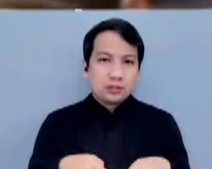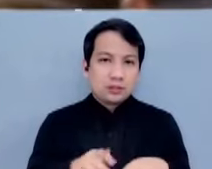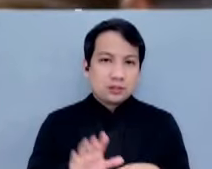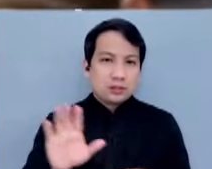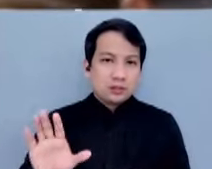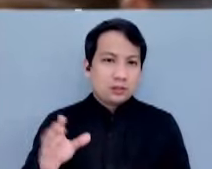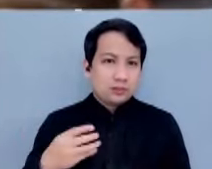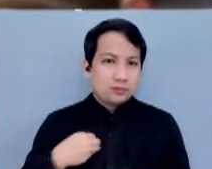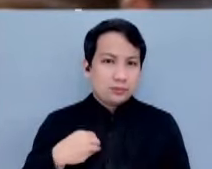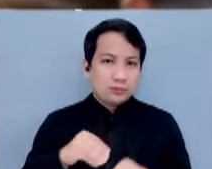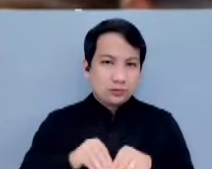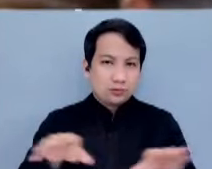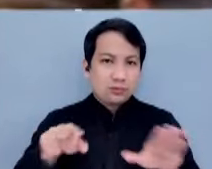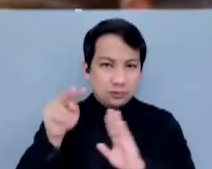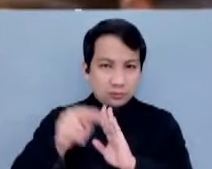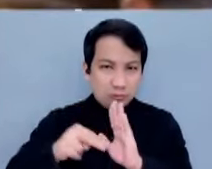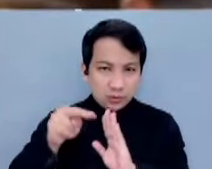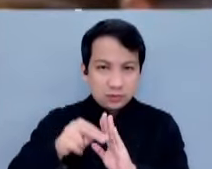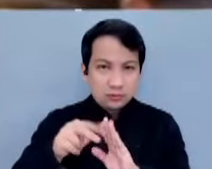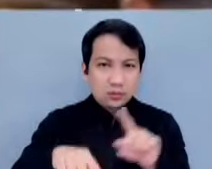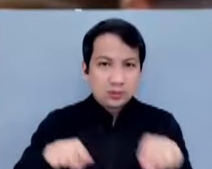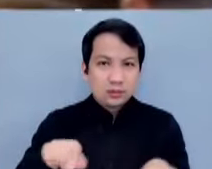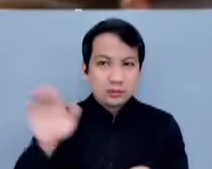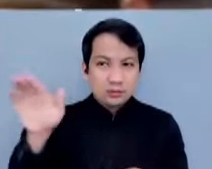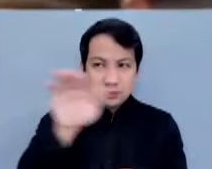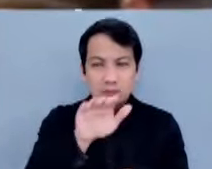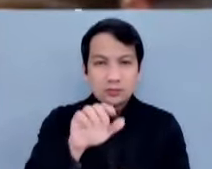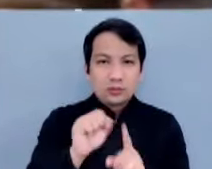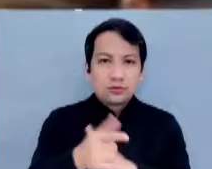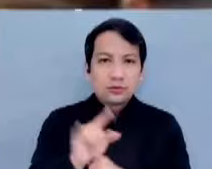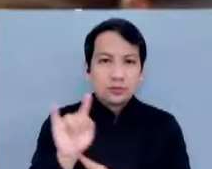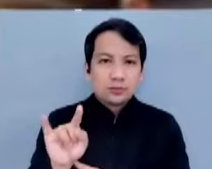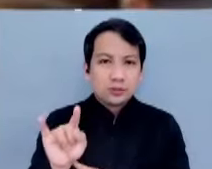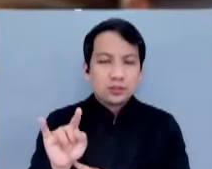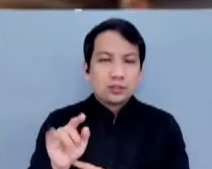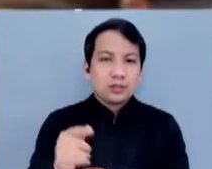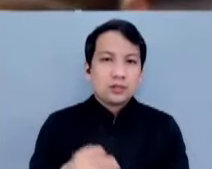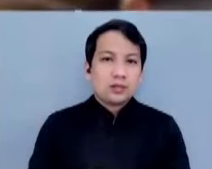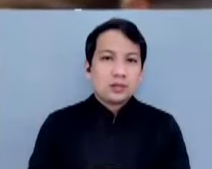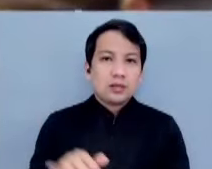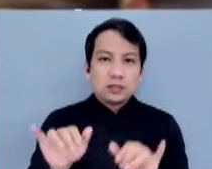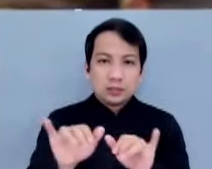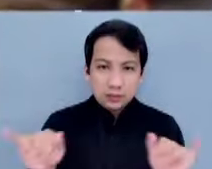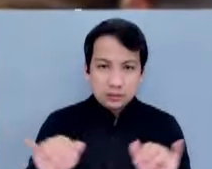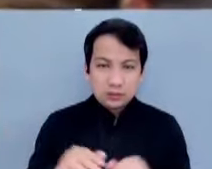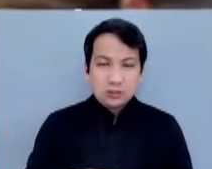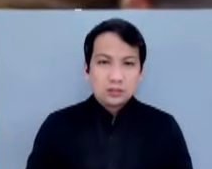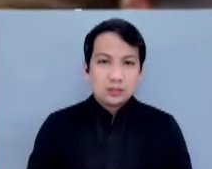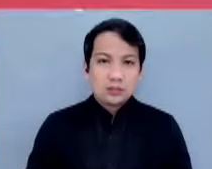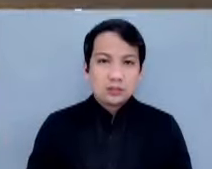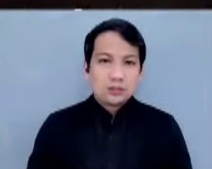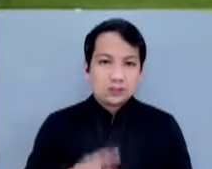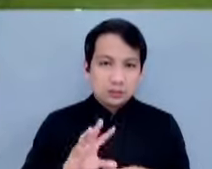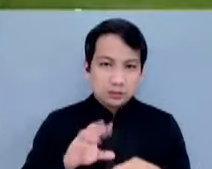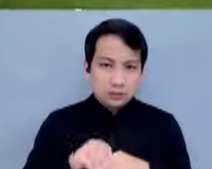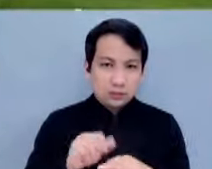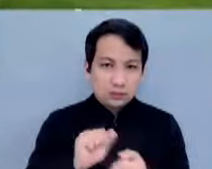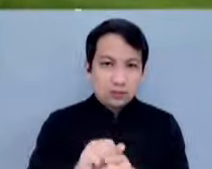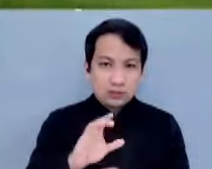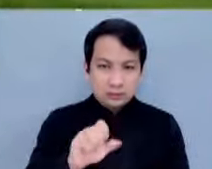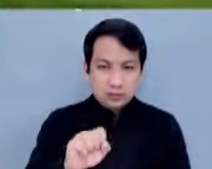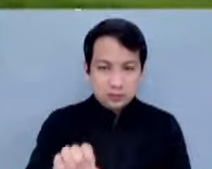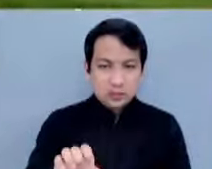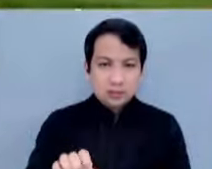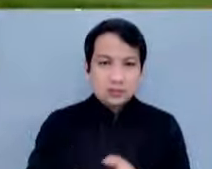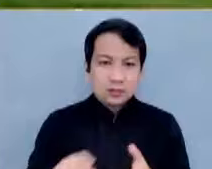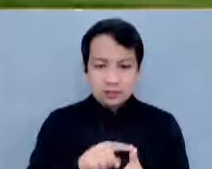ng video sa iba't ibang social media platform kung saan ay involved yung isang pulis natin. 5 sangkot na